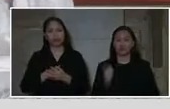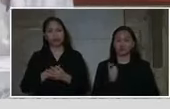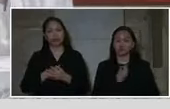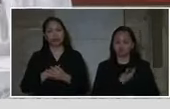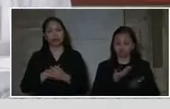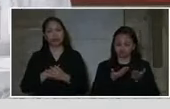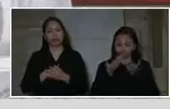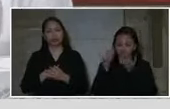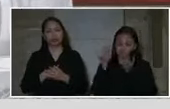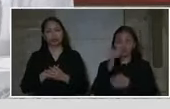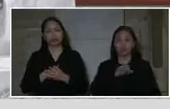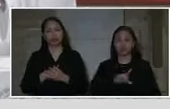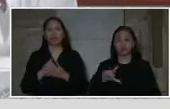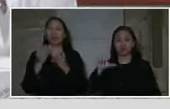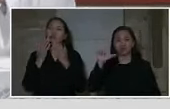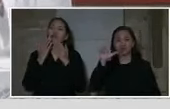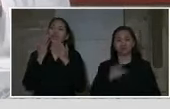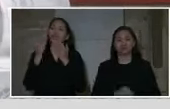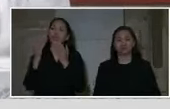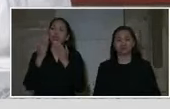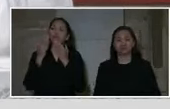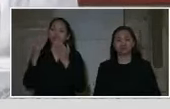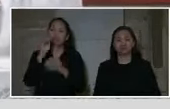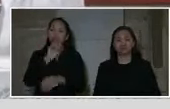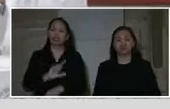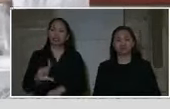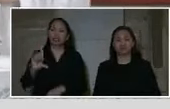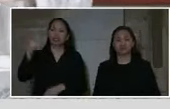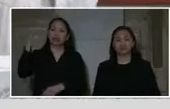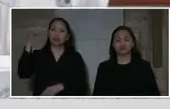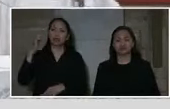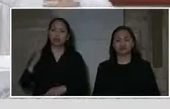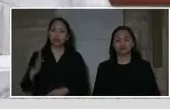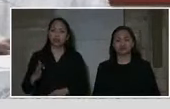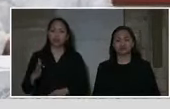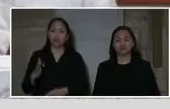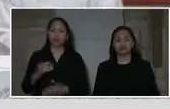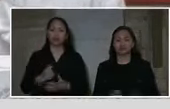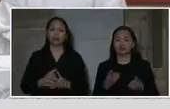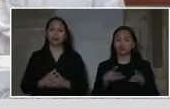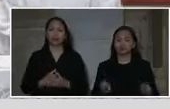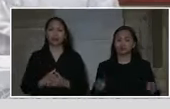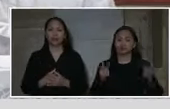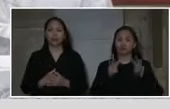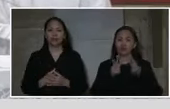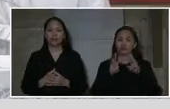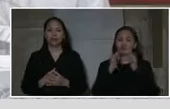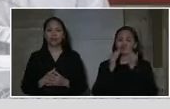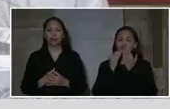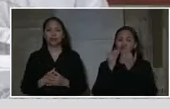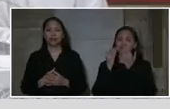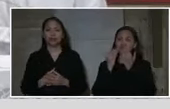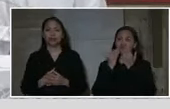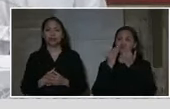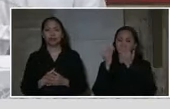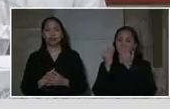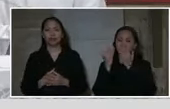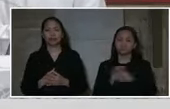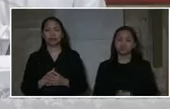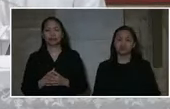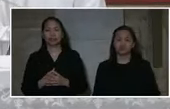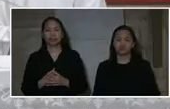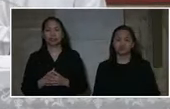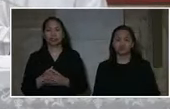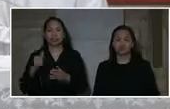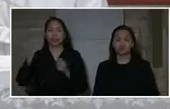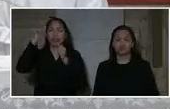namin sa Panginoon. Pasalamatan natin ang Panginoong ating Diyos. Marapat na siya ay pasalamatan.